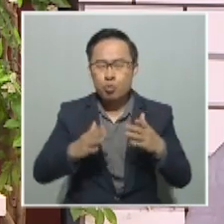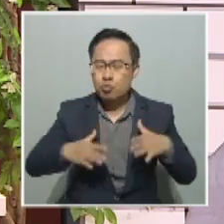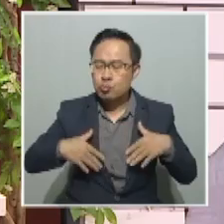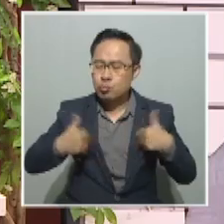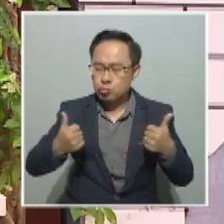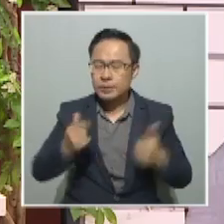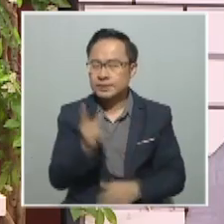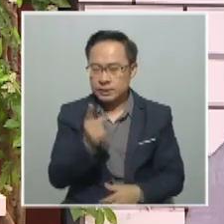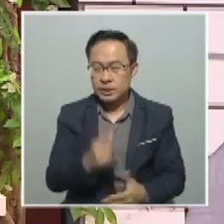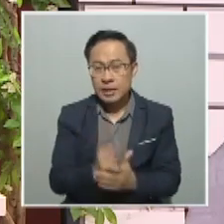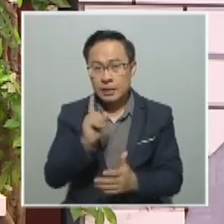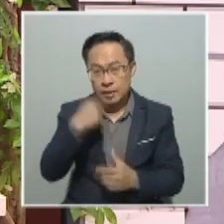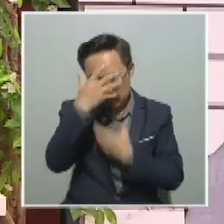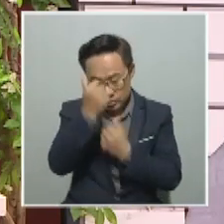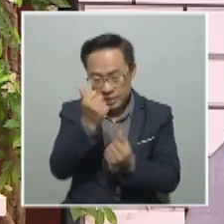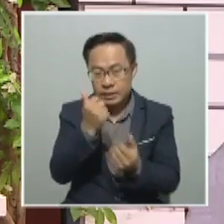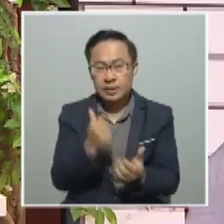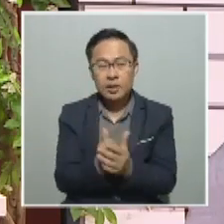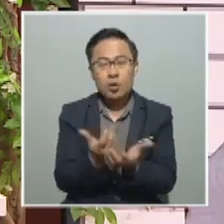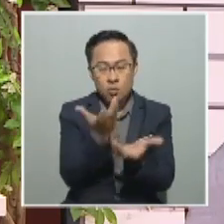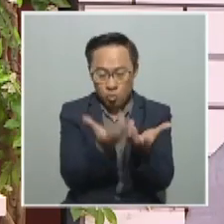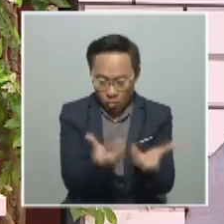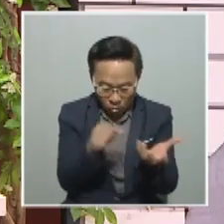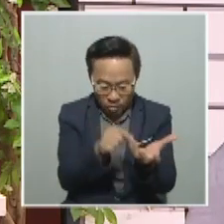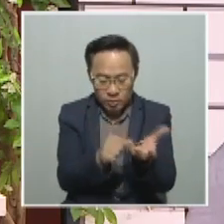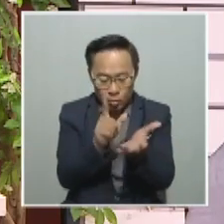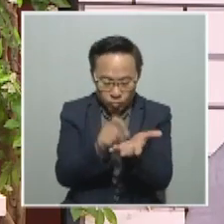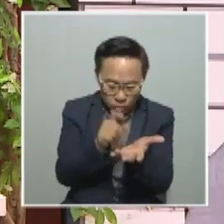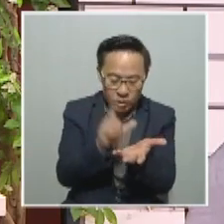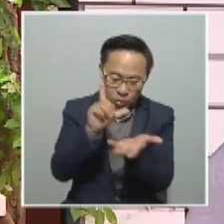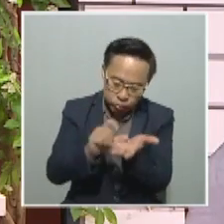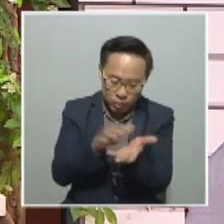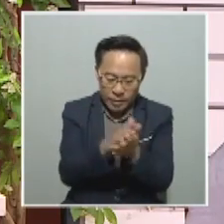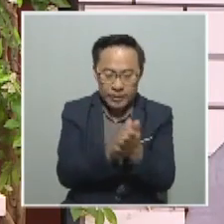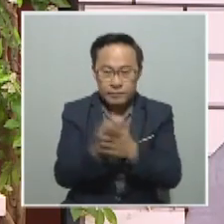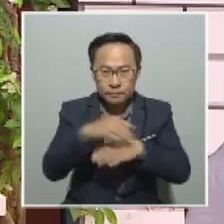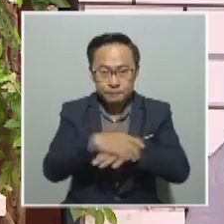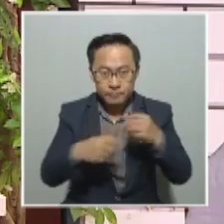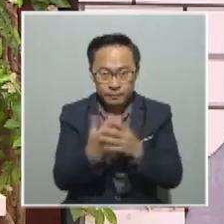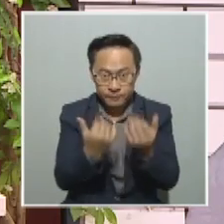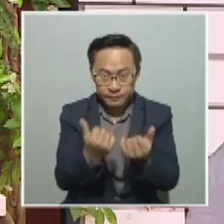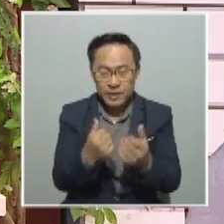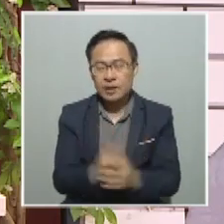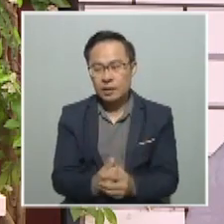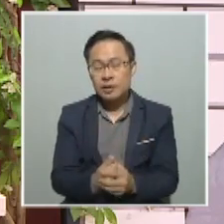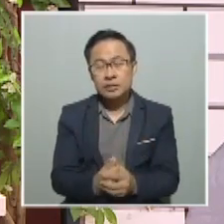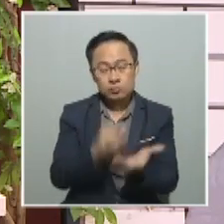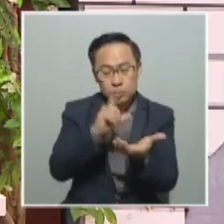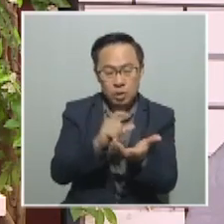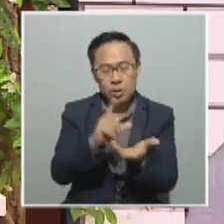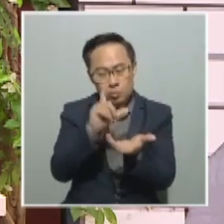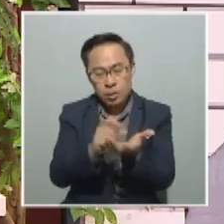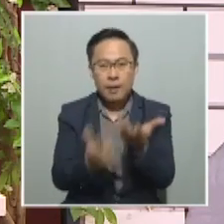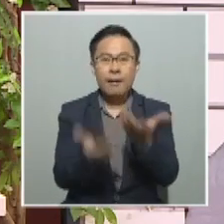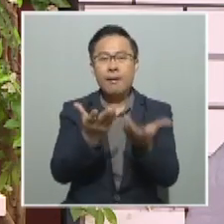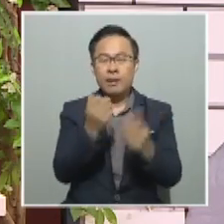ากเลยค่ะใครสนใจนะคะสำหรับผลิตภัณฑ์ทำความสะอาดมือออร์แกนิกทั้งแบบสเปร